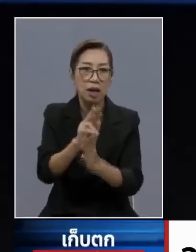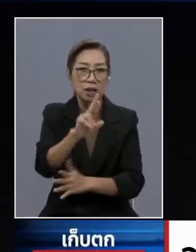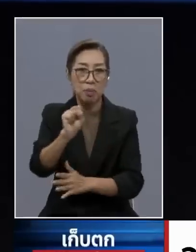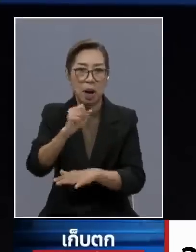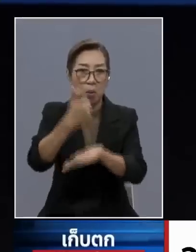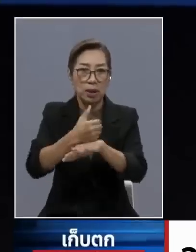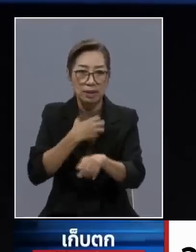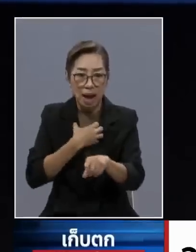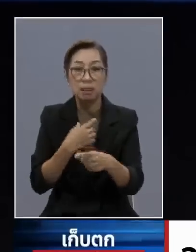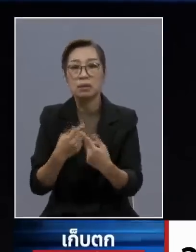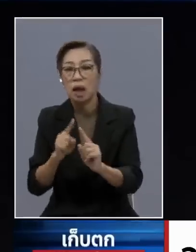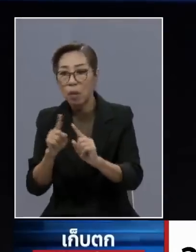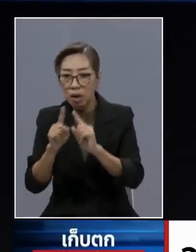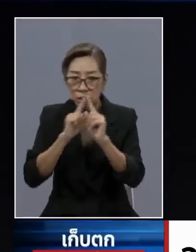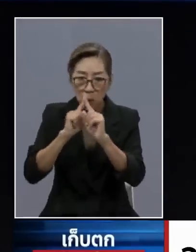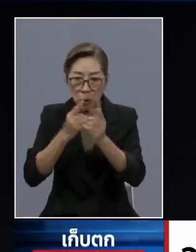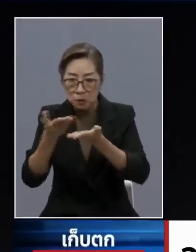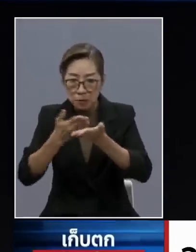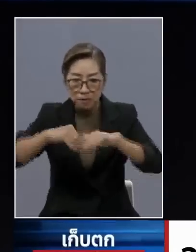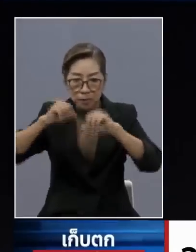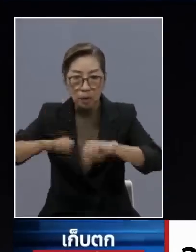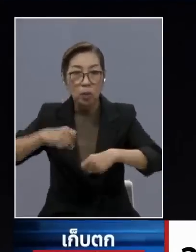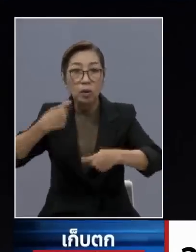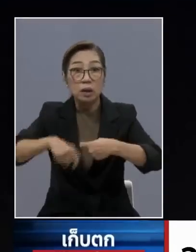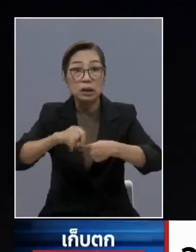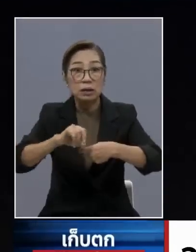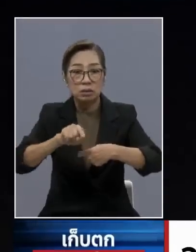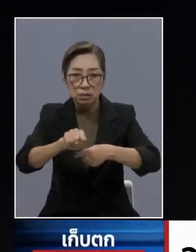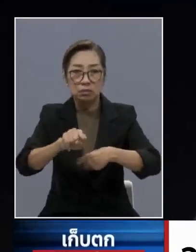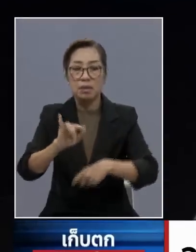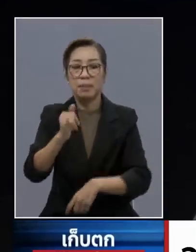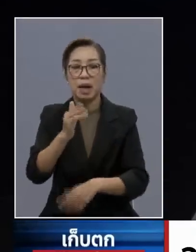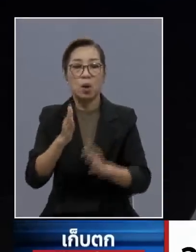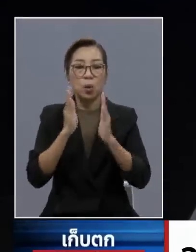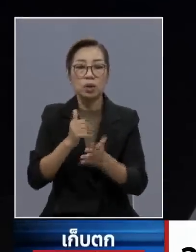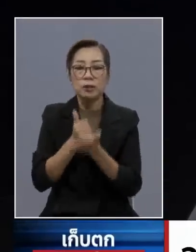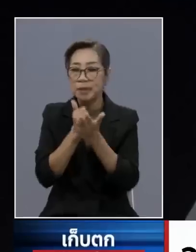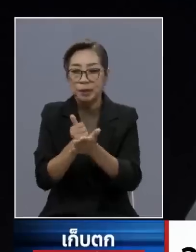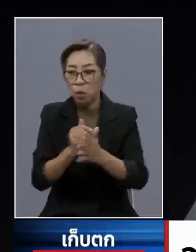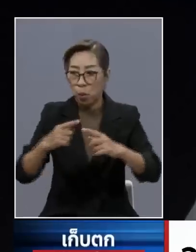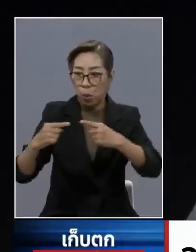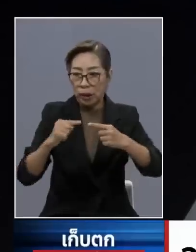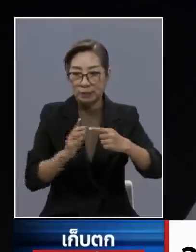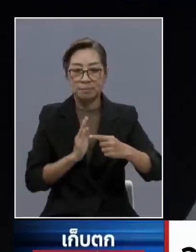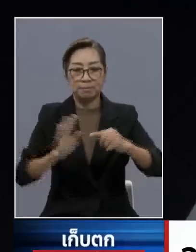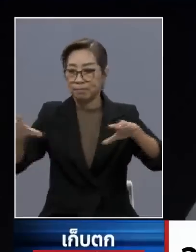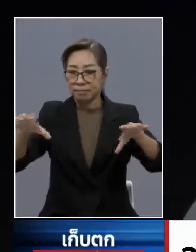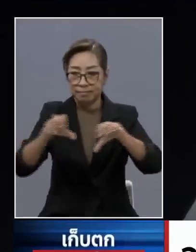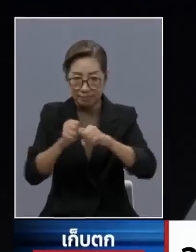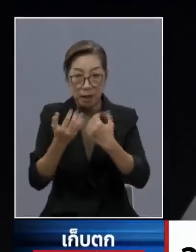ากไม่สามารถหาข้อตกลงอันเป็นที่ยุติได้นะฮะตัวกลางที่อาจจะประสานรอยร้าวแล้วก็เป็นประโยช